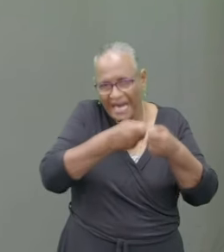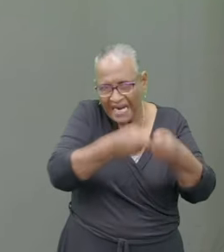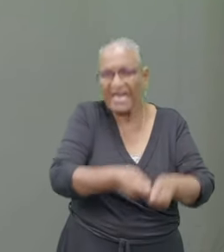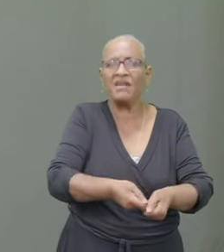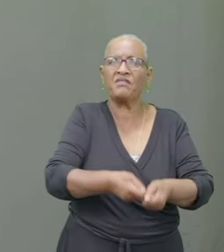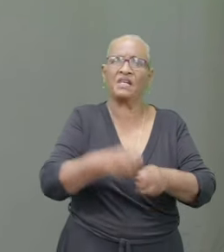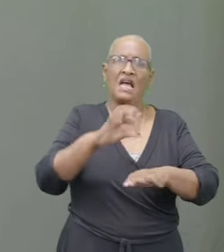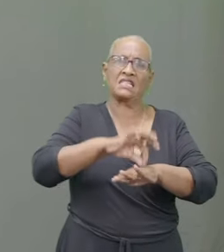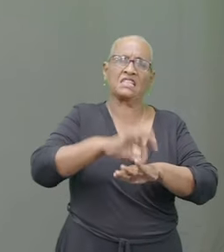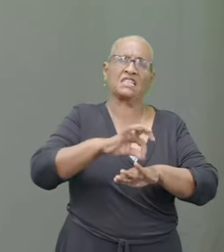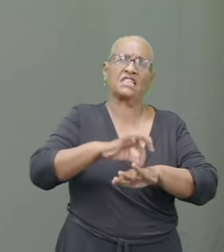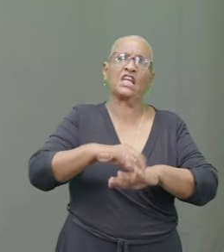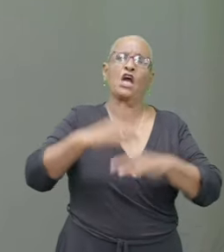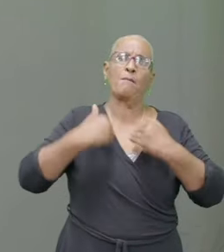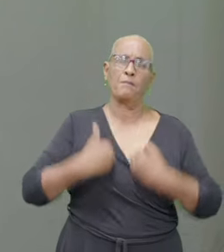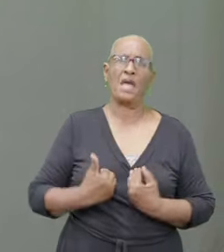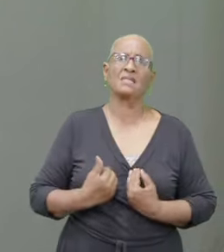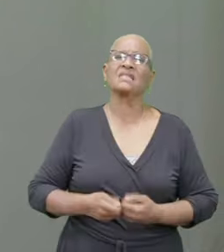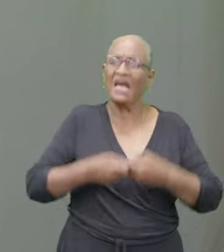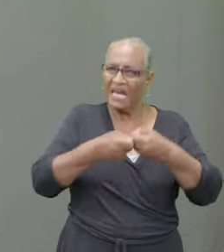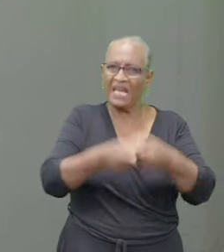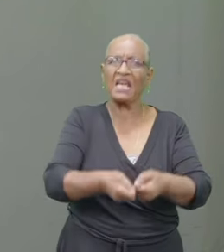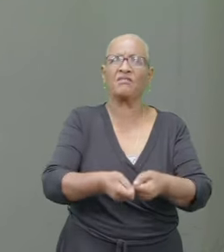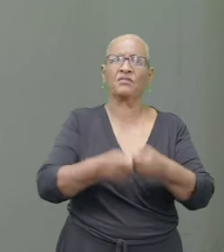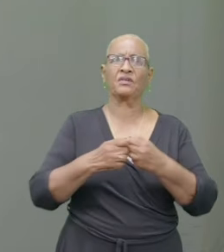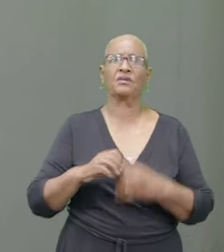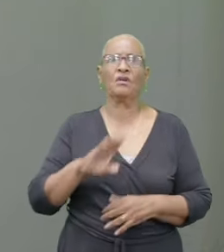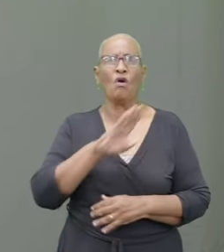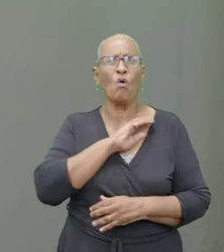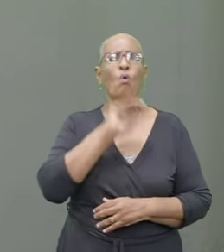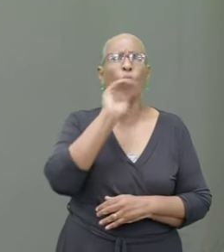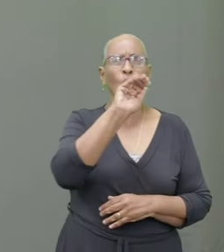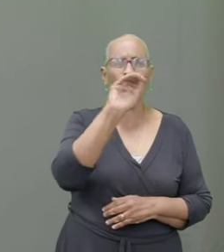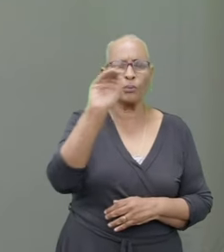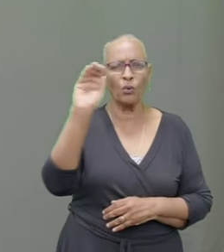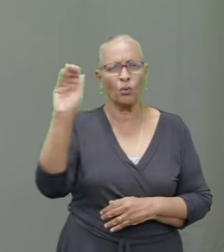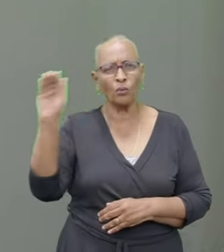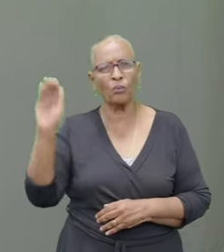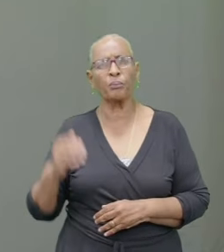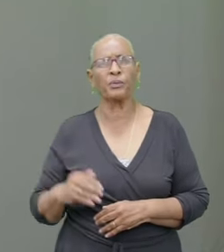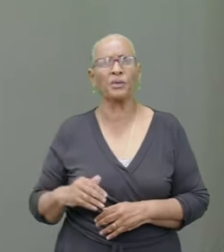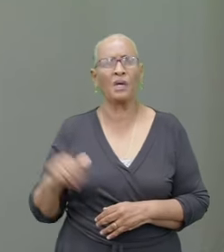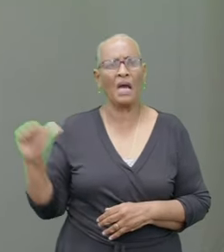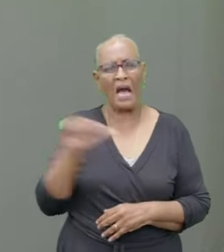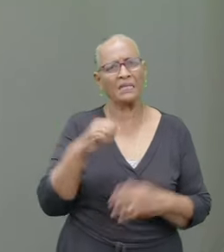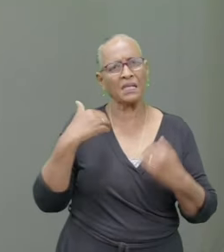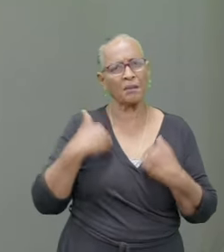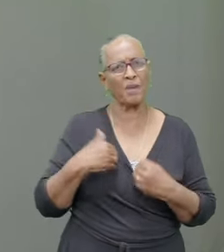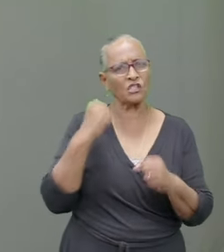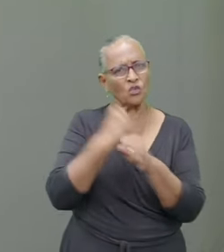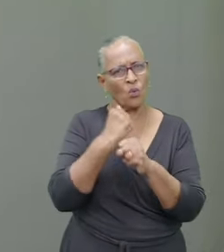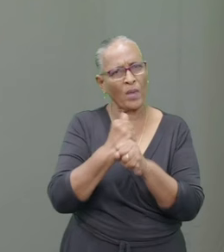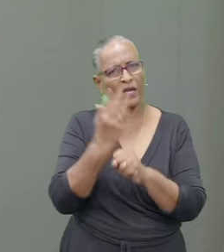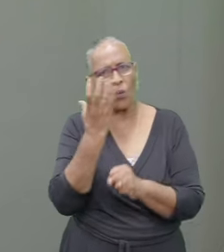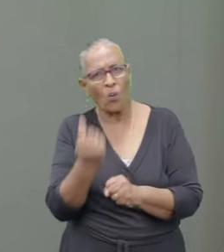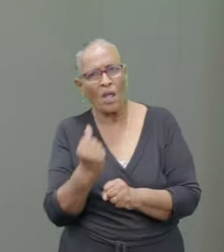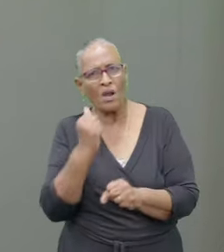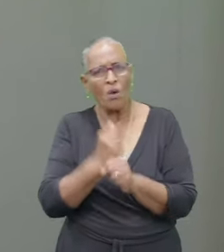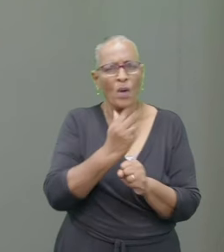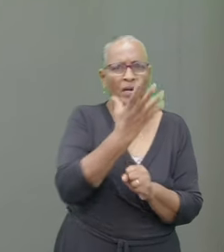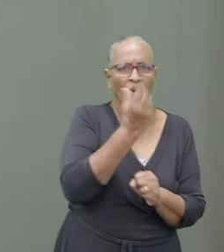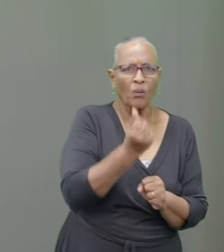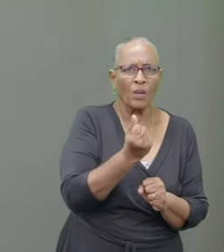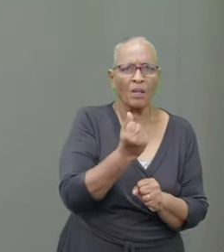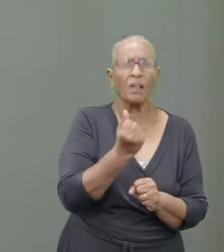de samenleving. En ook een oproep aan alle anderen die naar werk zoeken om de